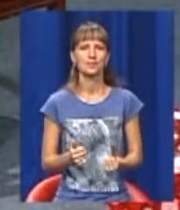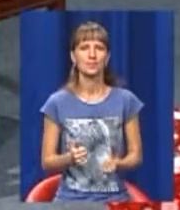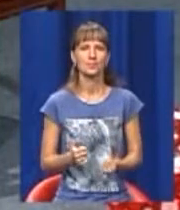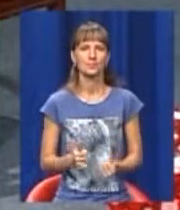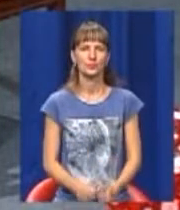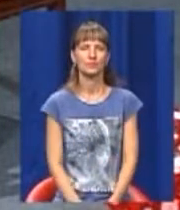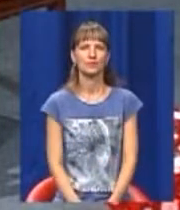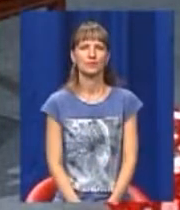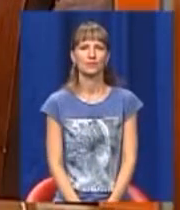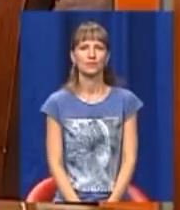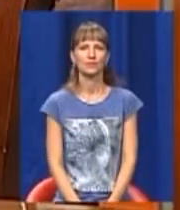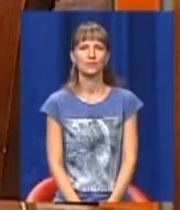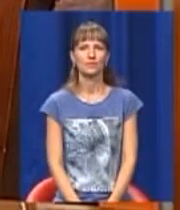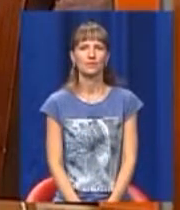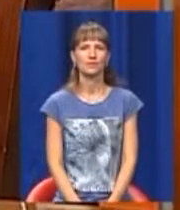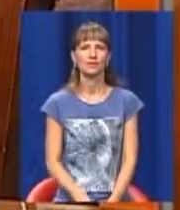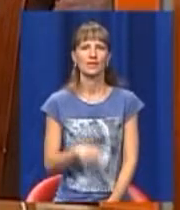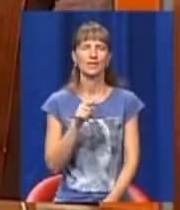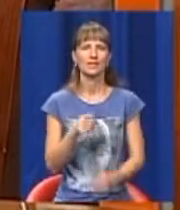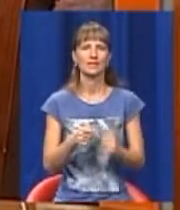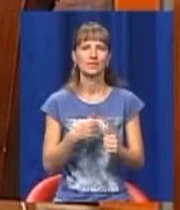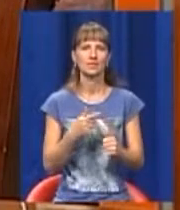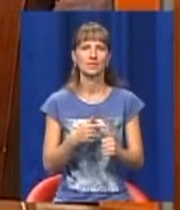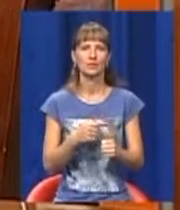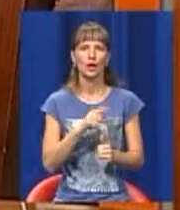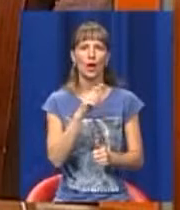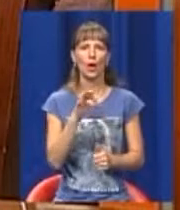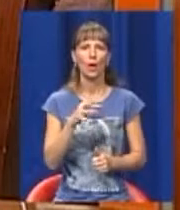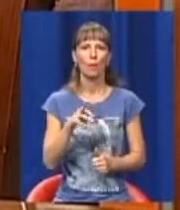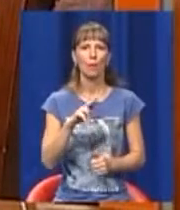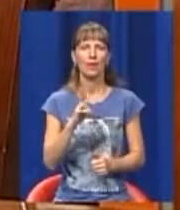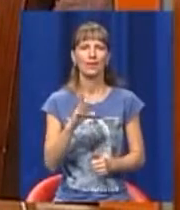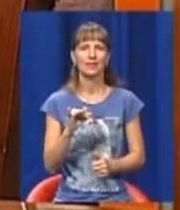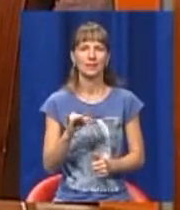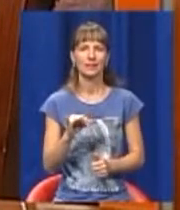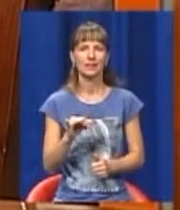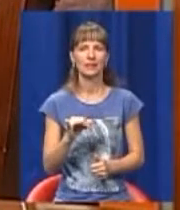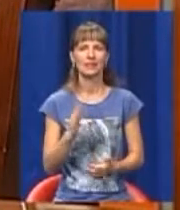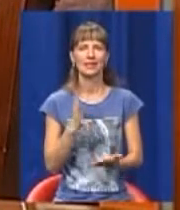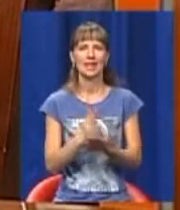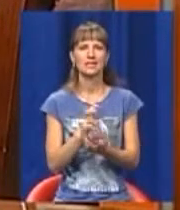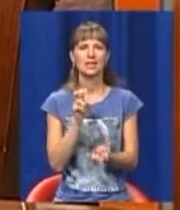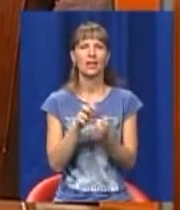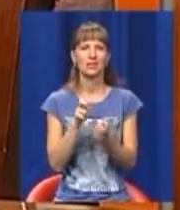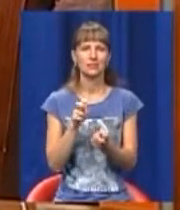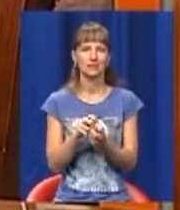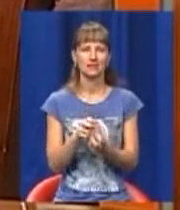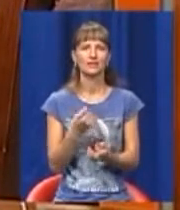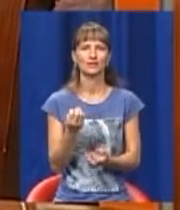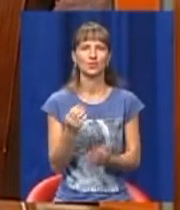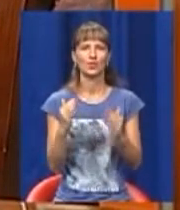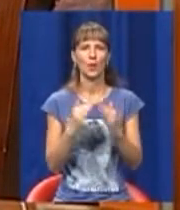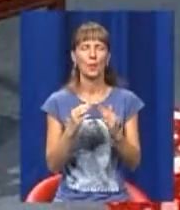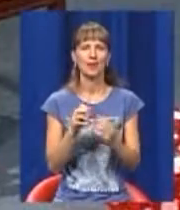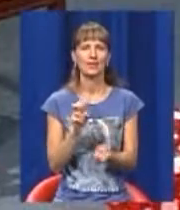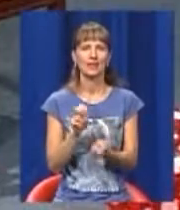Давайте. Їх зовуть хомяки. Ну, так, щось схоже. Є криси. Так, є ще